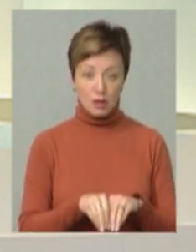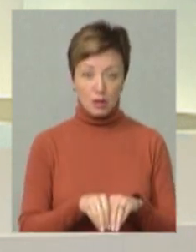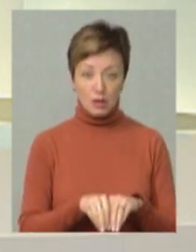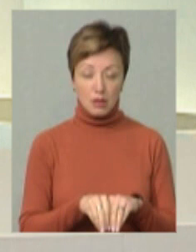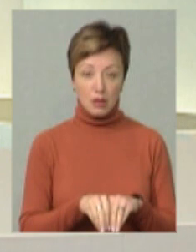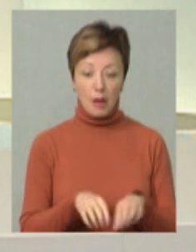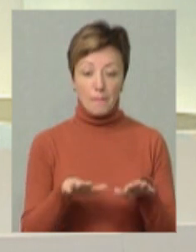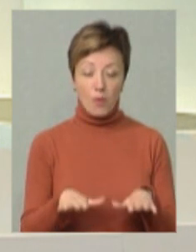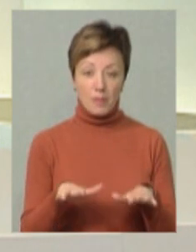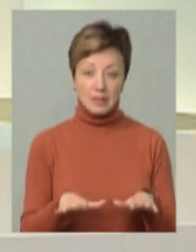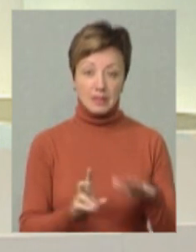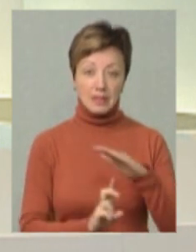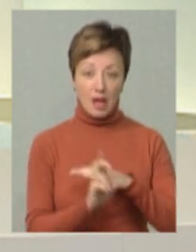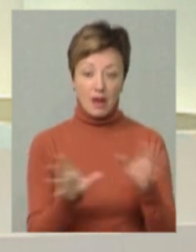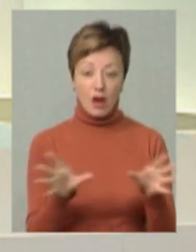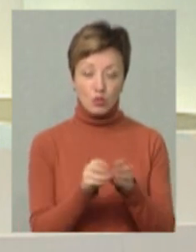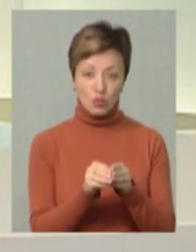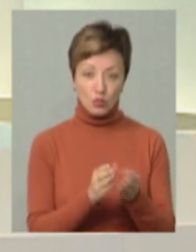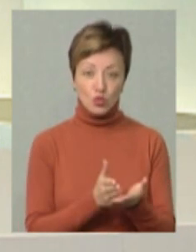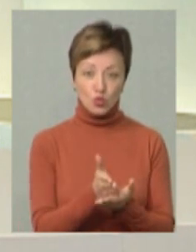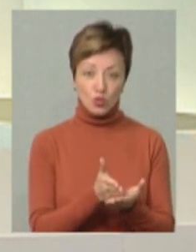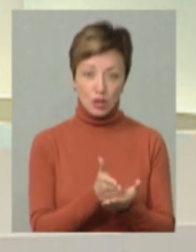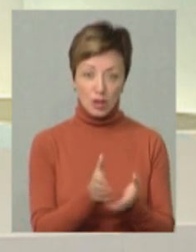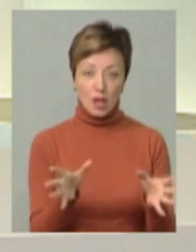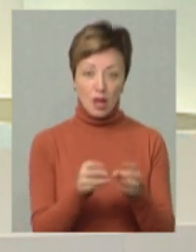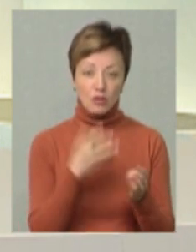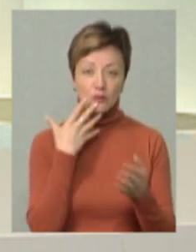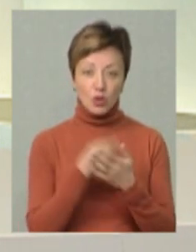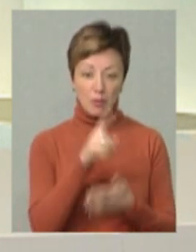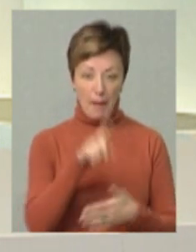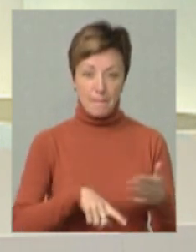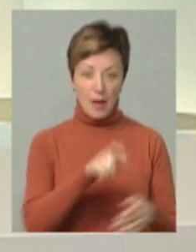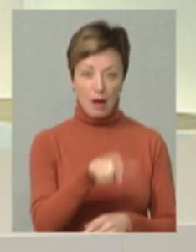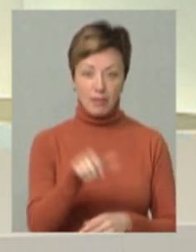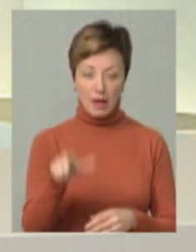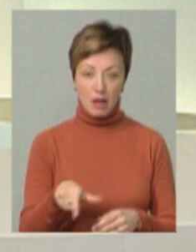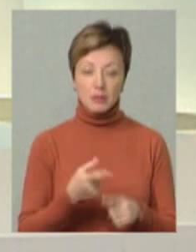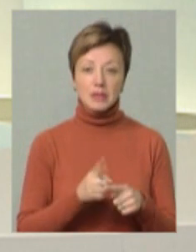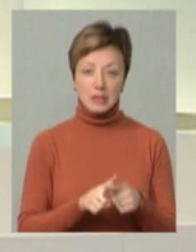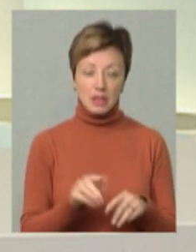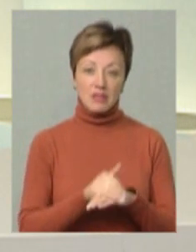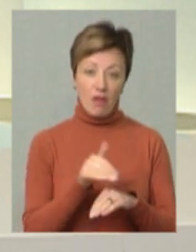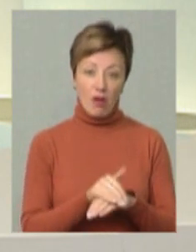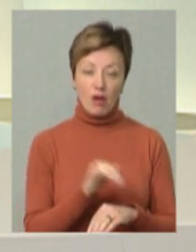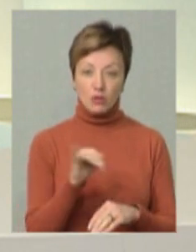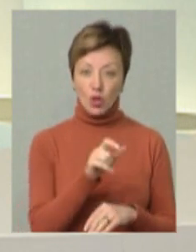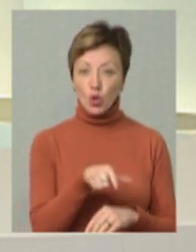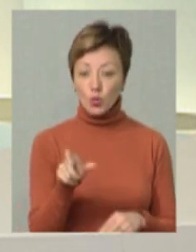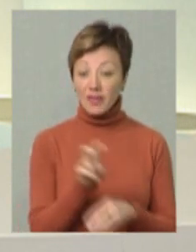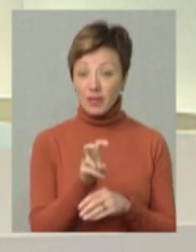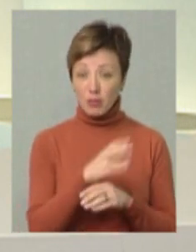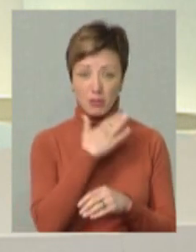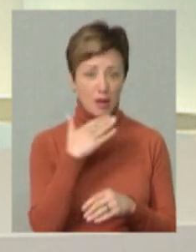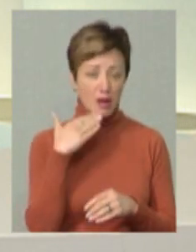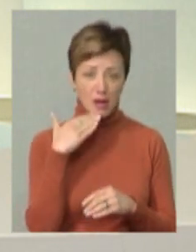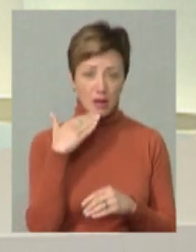об'єднуються в помісній церкві разом служити разом зі своїми парафіянами. І це схвалюється, і люди, відвідуючи